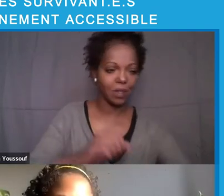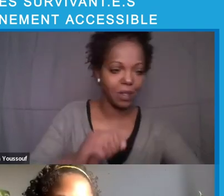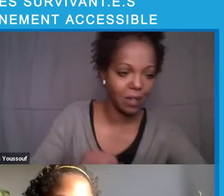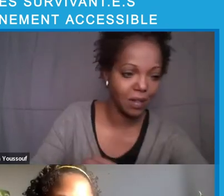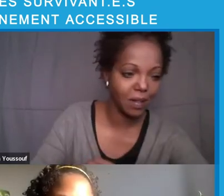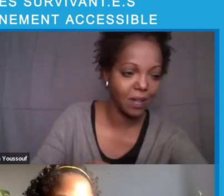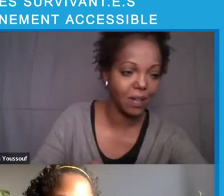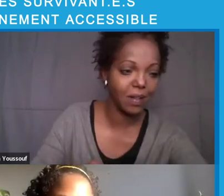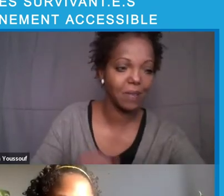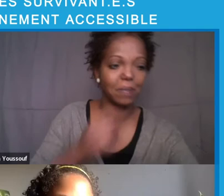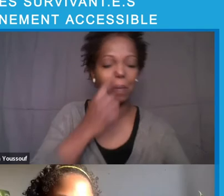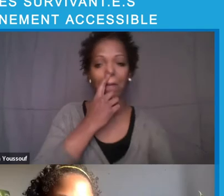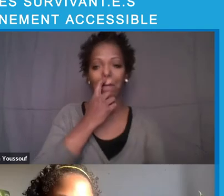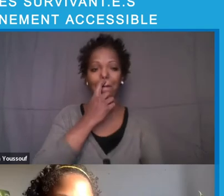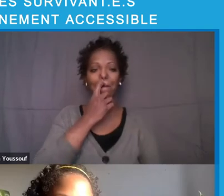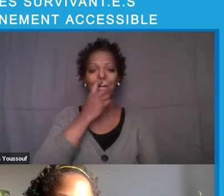Bonjour à vous tous.